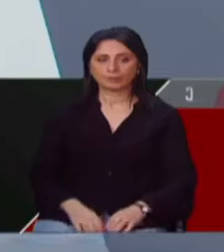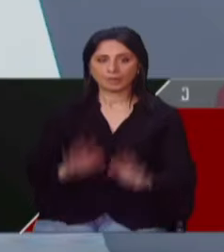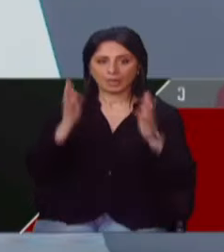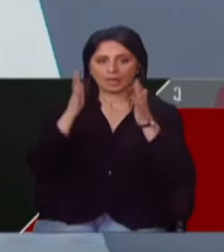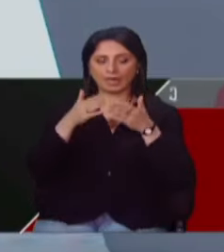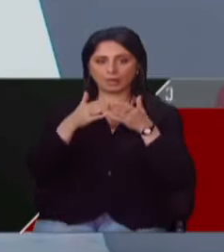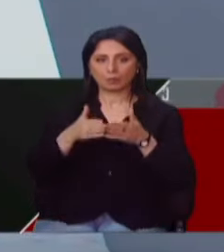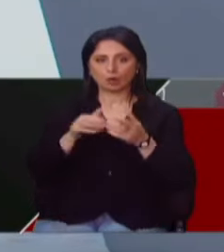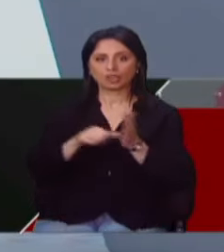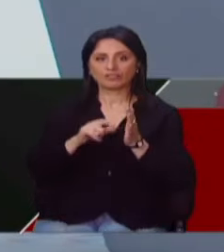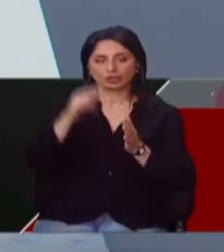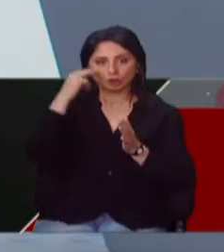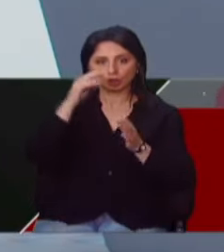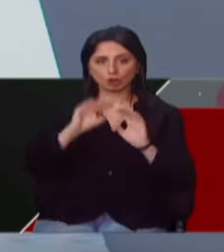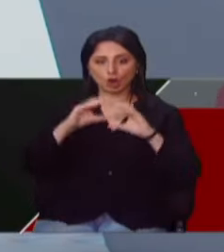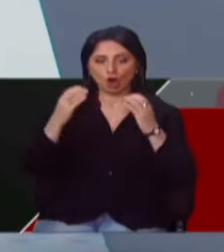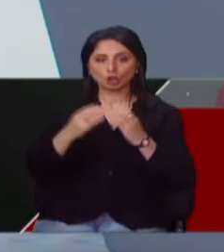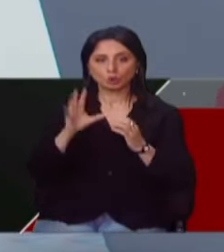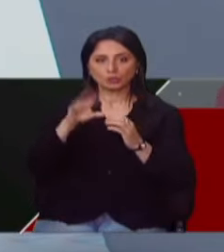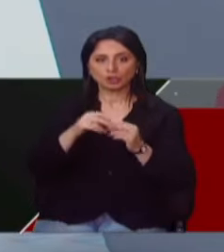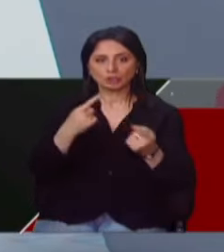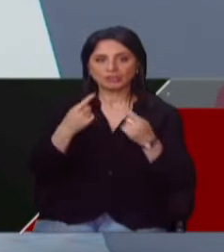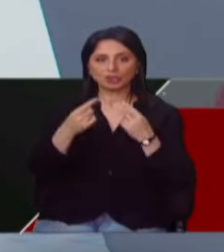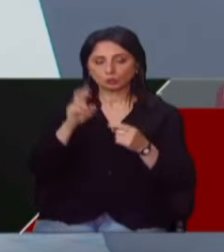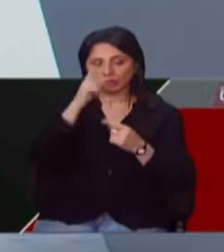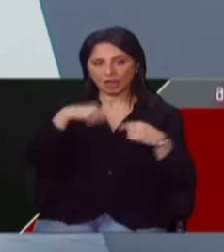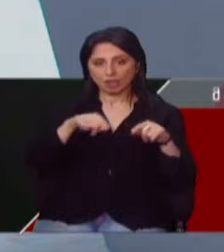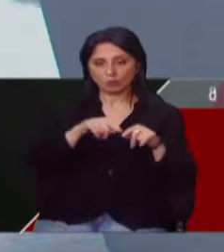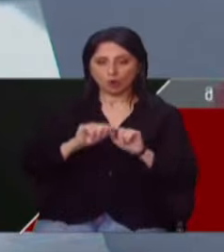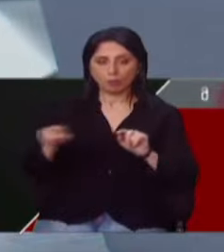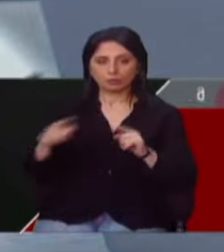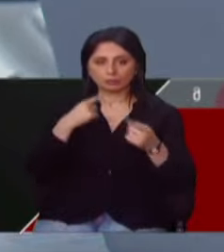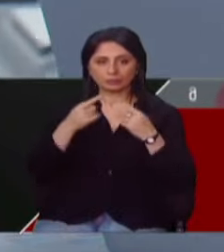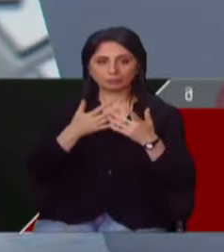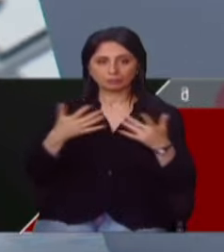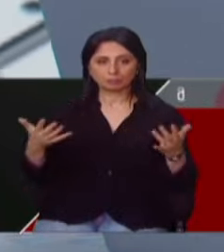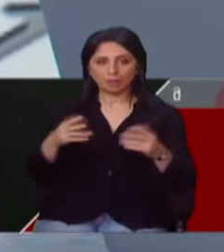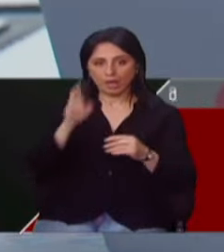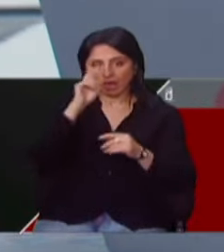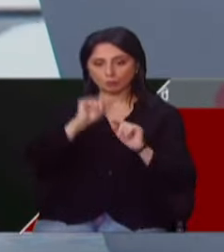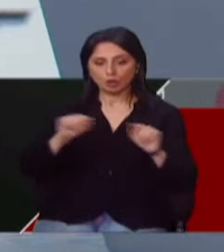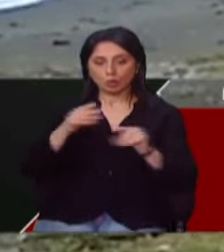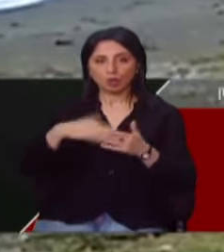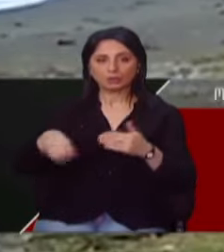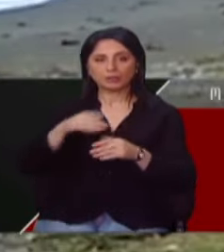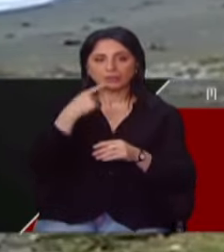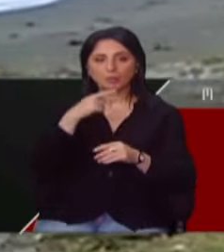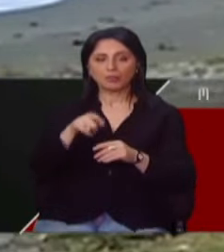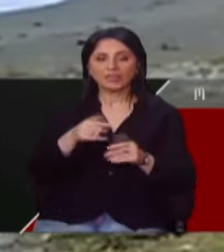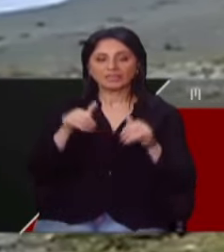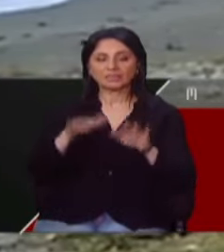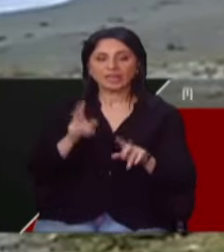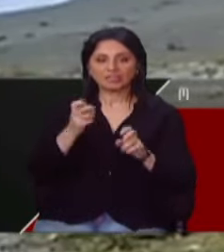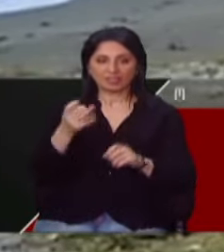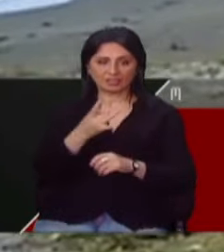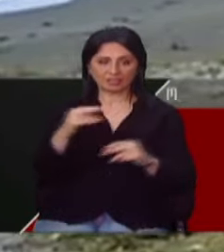Anaklis proiectii investora chinuri consorțiumi și așa discuții tema a celui suplă pasă de opoziția șoris. Celui suplă bise oponente bise nățeli și pasă bit. Ez gadeți gătile